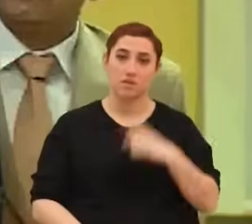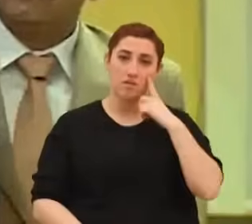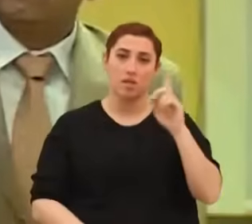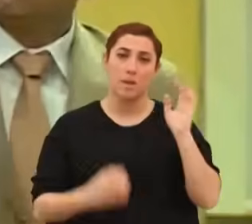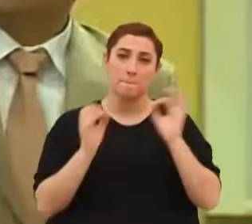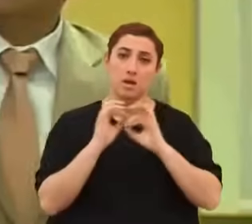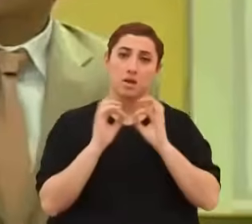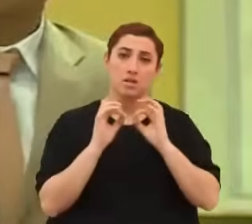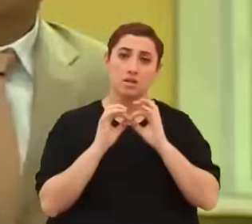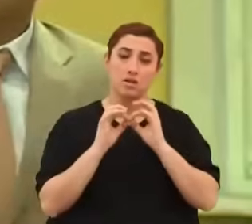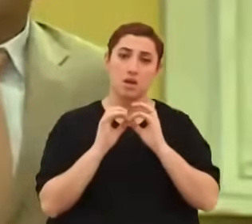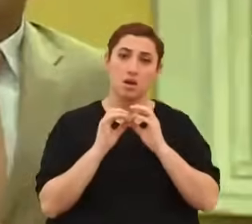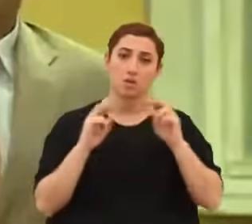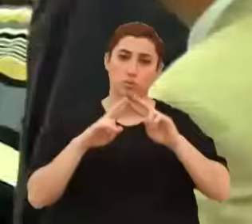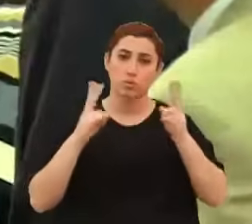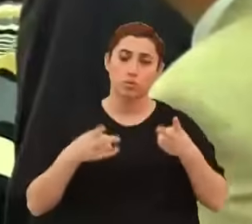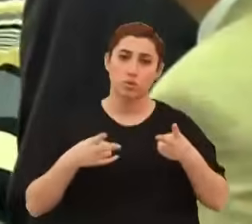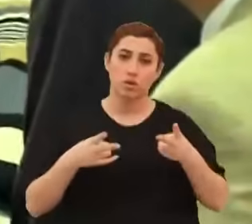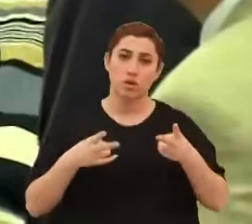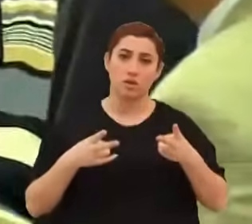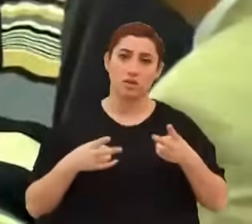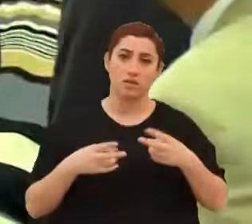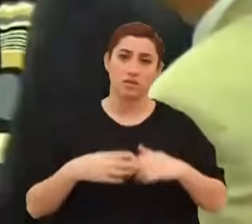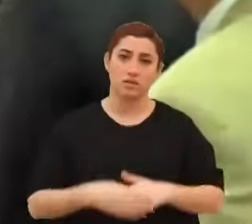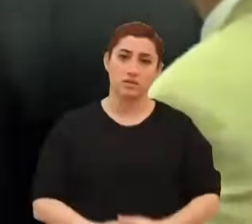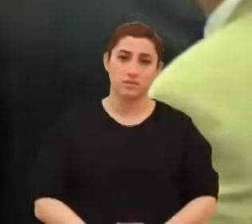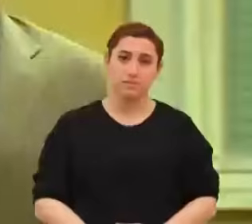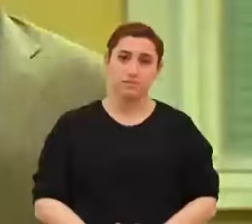Vallahi Bahtiyar dükkanın...